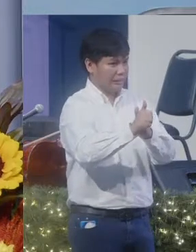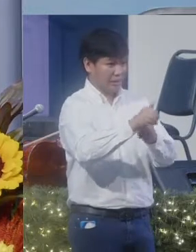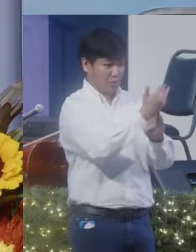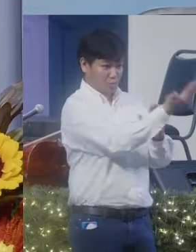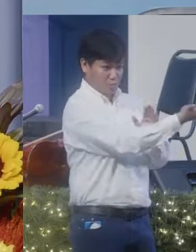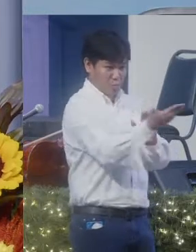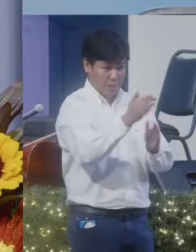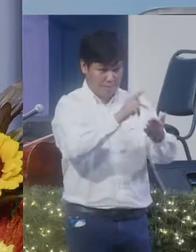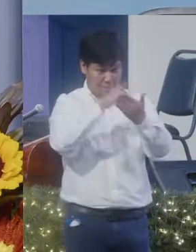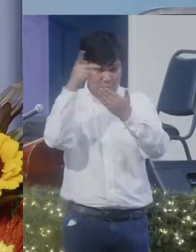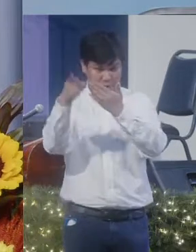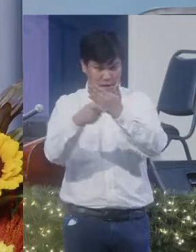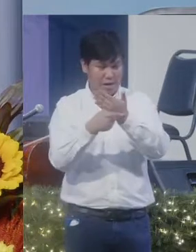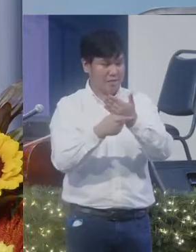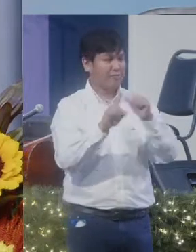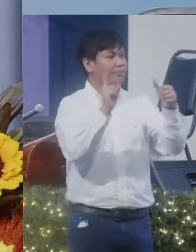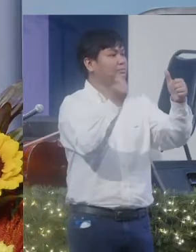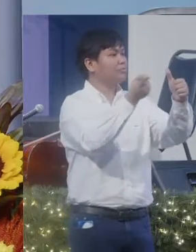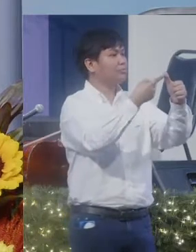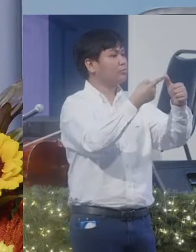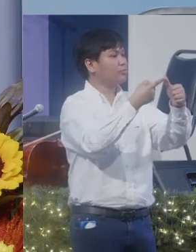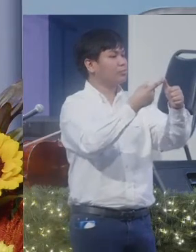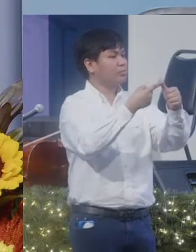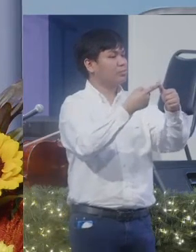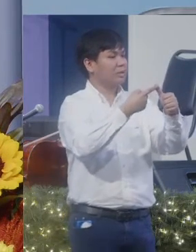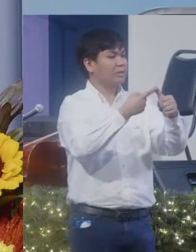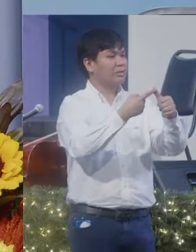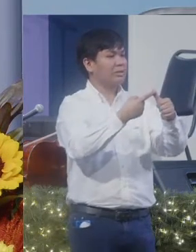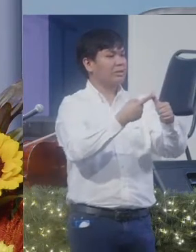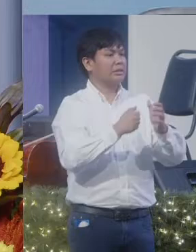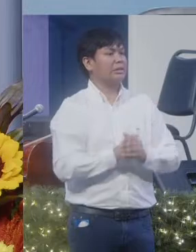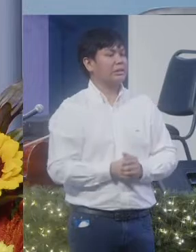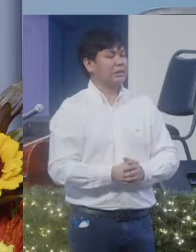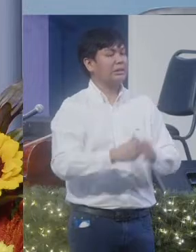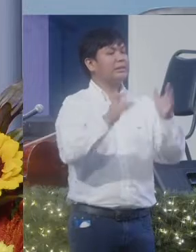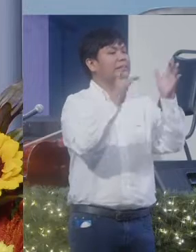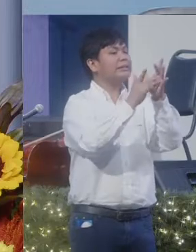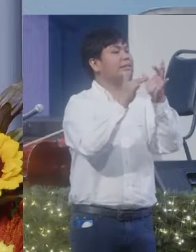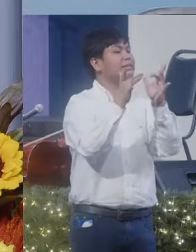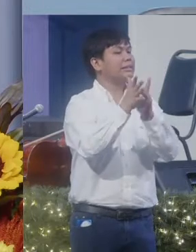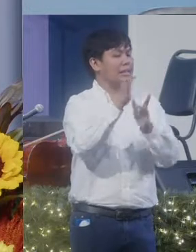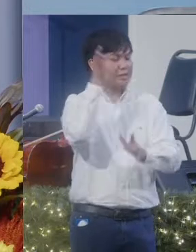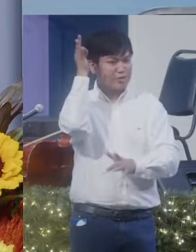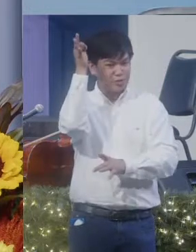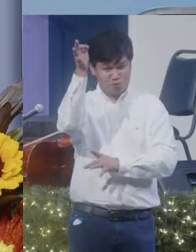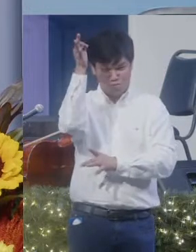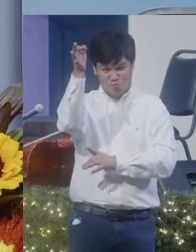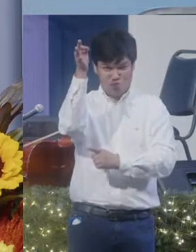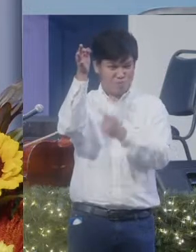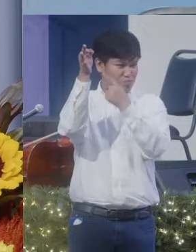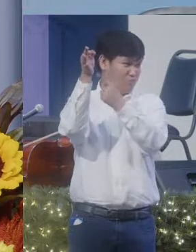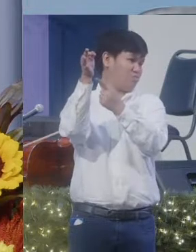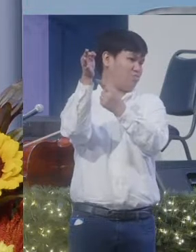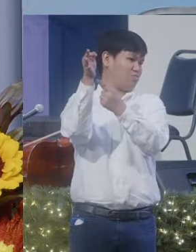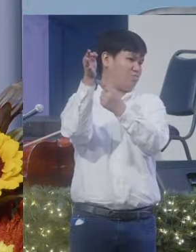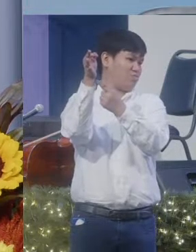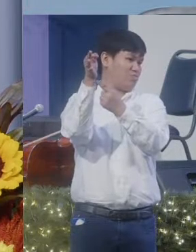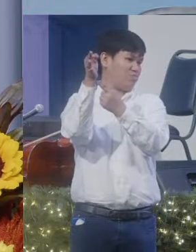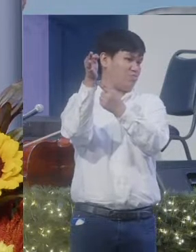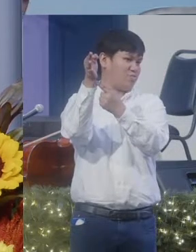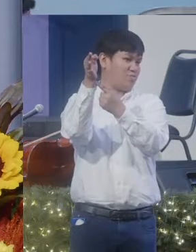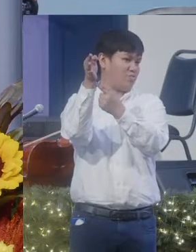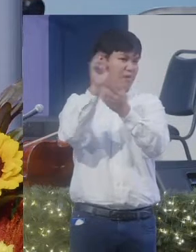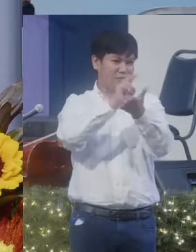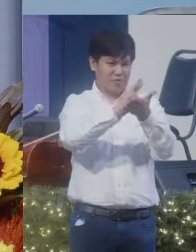Number 1, ang makapangyarihang pagtuturo ng salita ng Diyos. At makikita natin ito sa